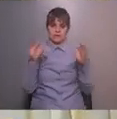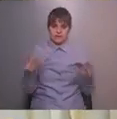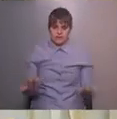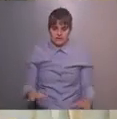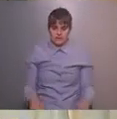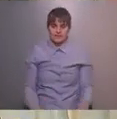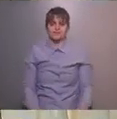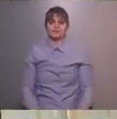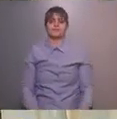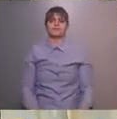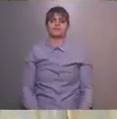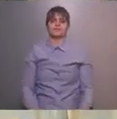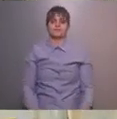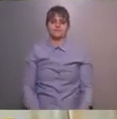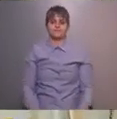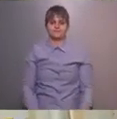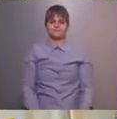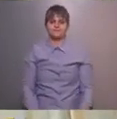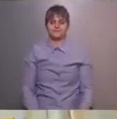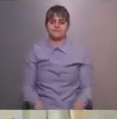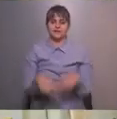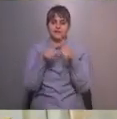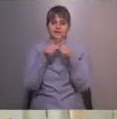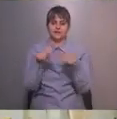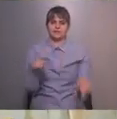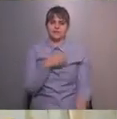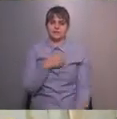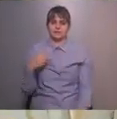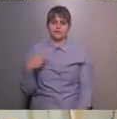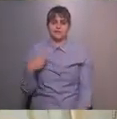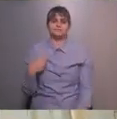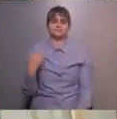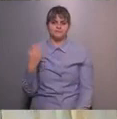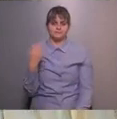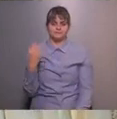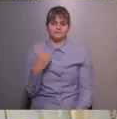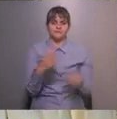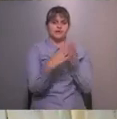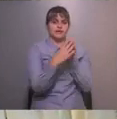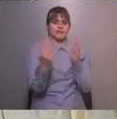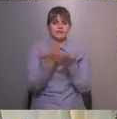chleba naszego powszedniego, daj nam dziś.